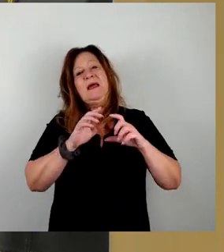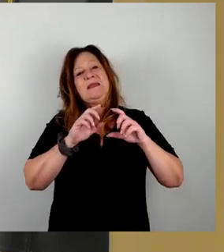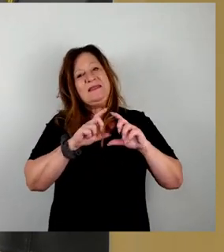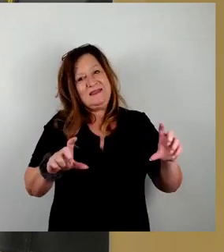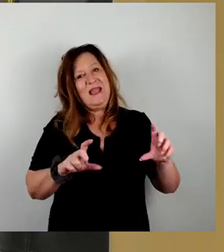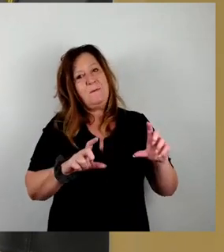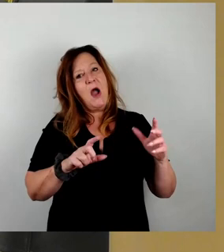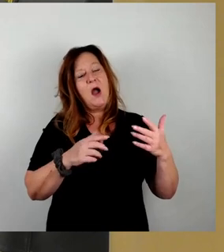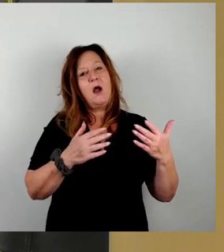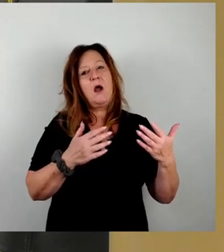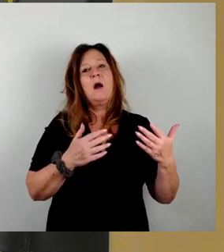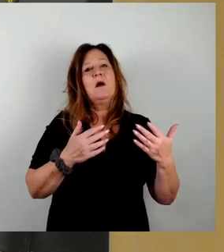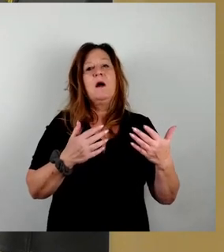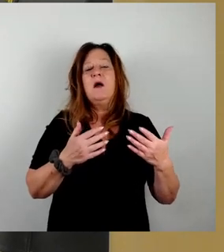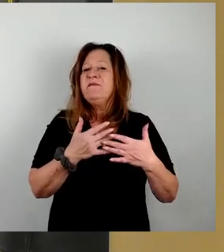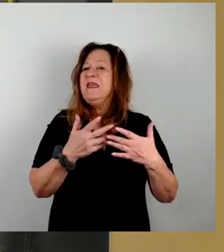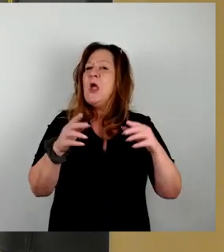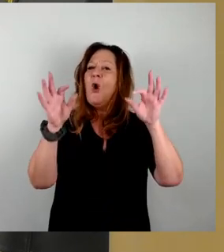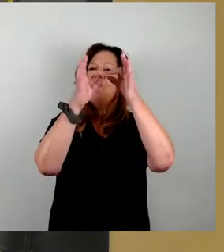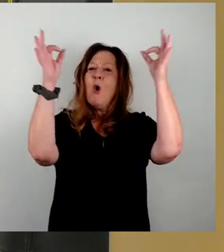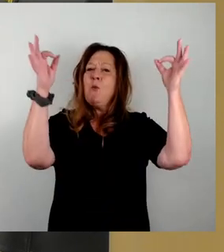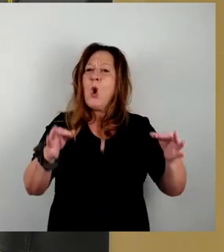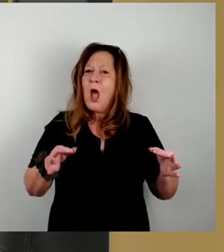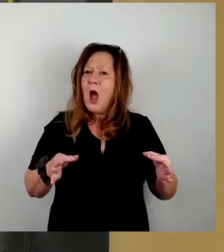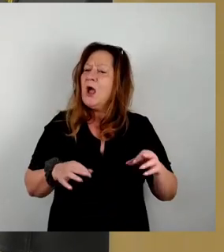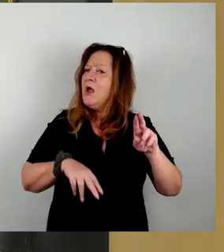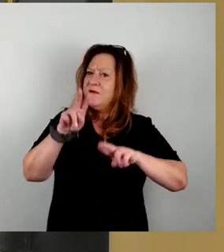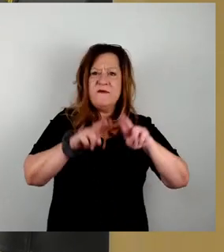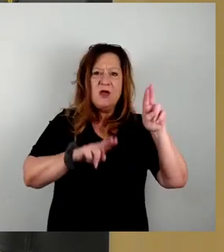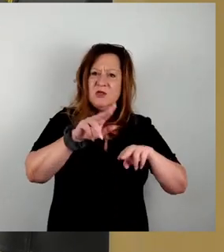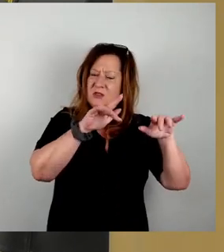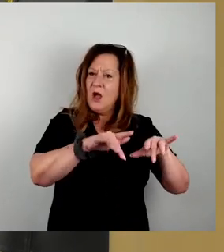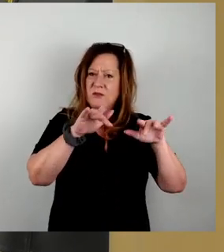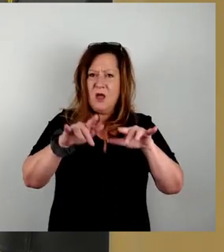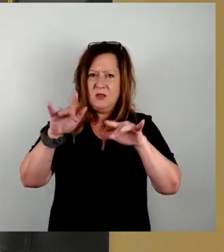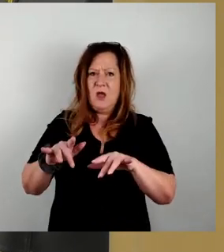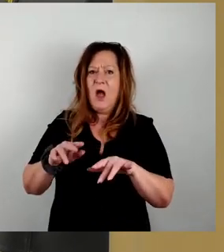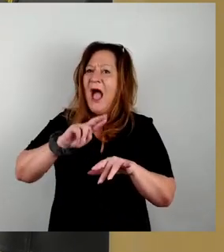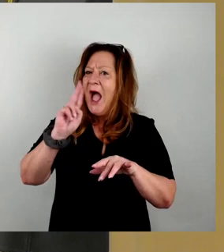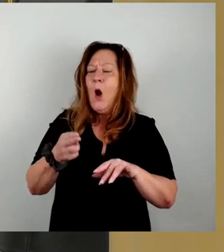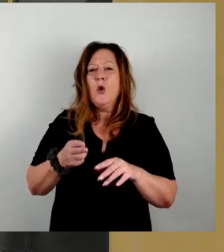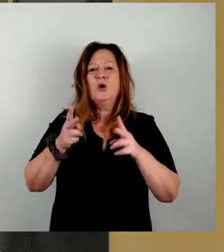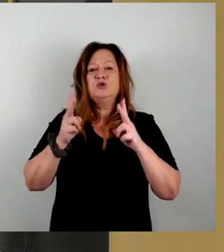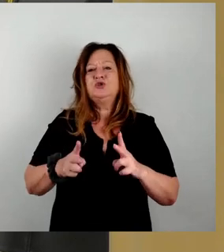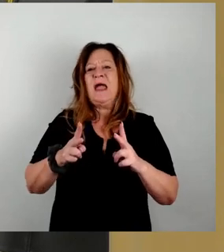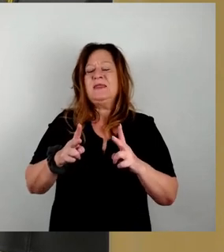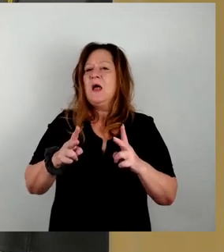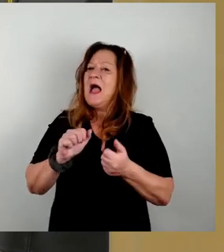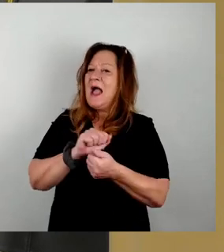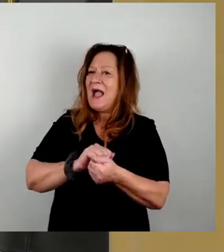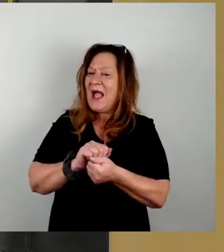bei unter Formulare, da ist schon eine ganze Menge eingetragen unter entsprechender Stadtreinigung, um da entsprechend Sachen auch